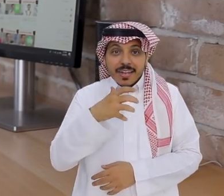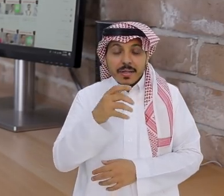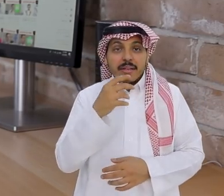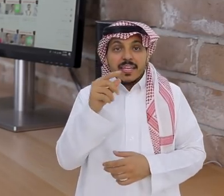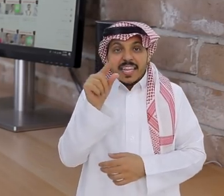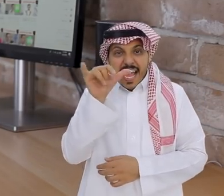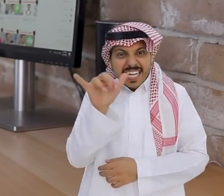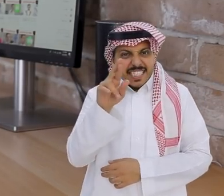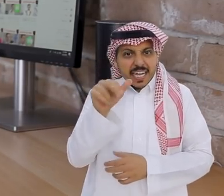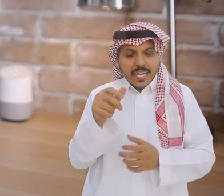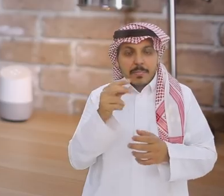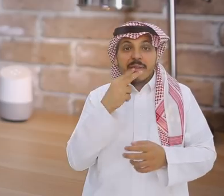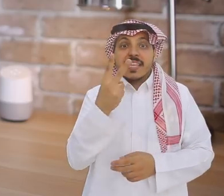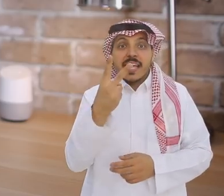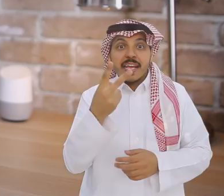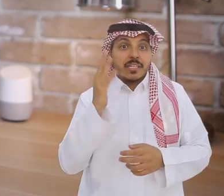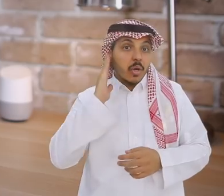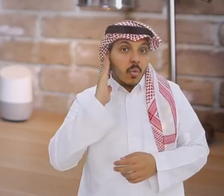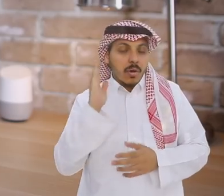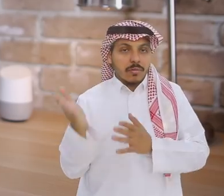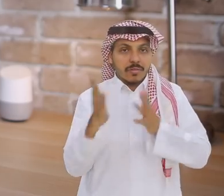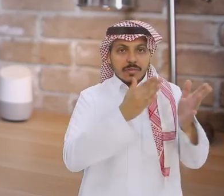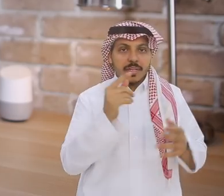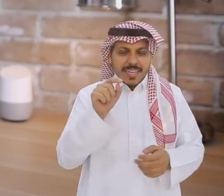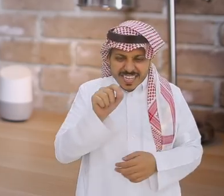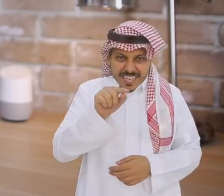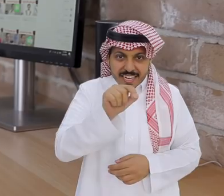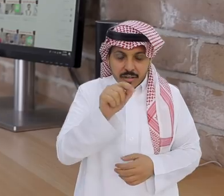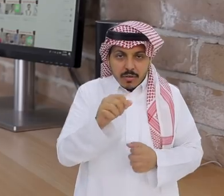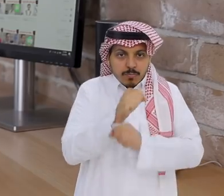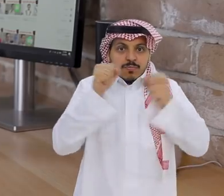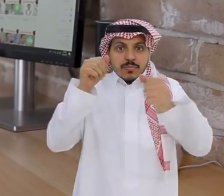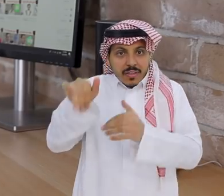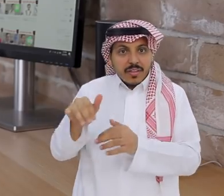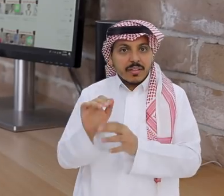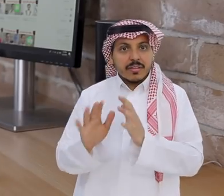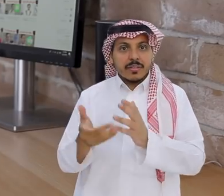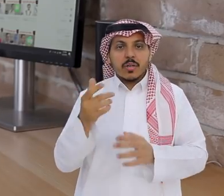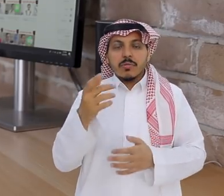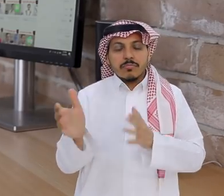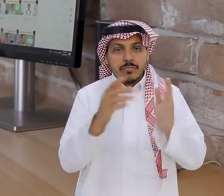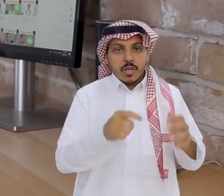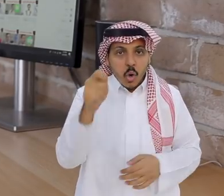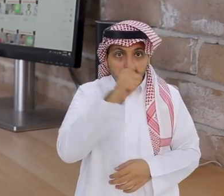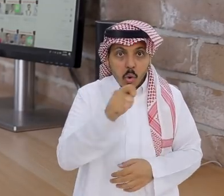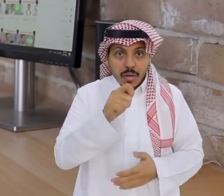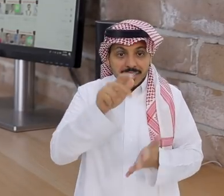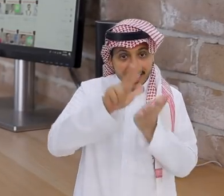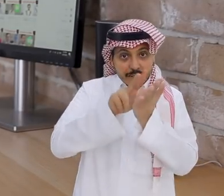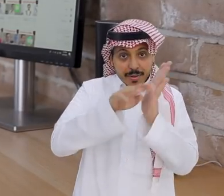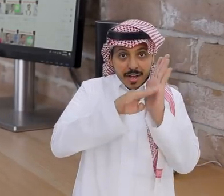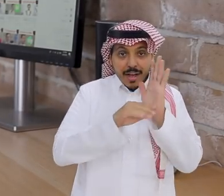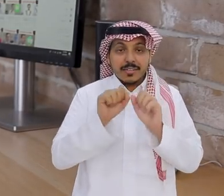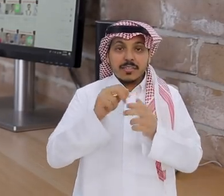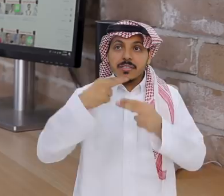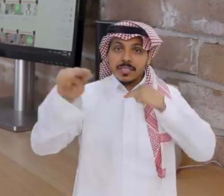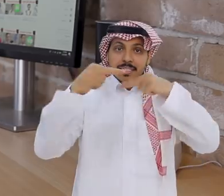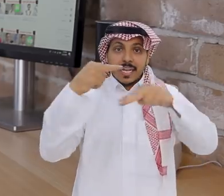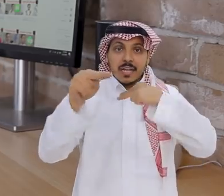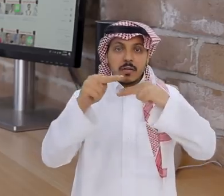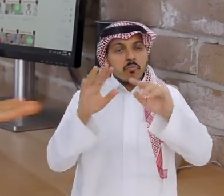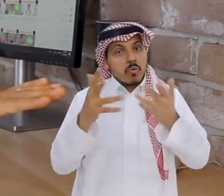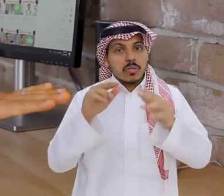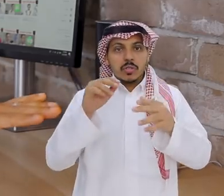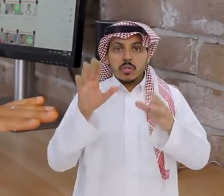200 آيفون في الساعة الواحدة، نملة تنفجر لما تحس أنها في خطر، وجوجل ترجع من جديد تجيب لنا تطبيق رسائل